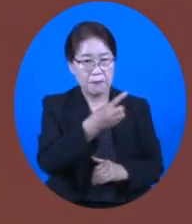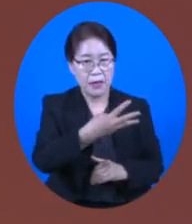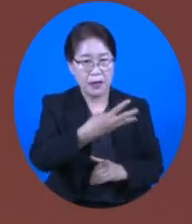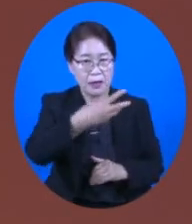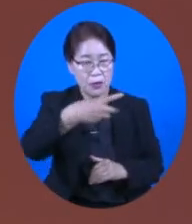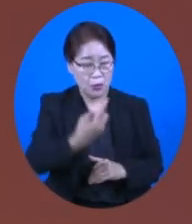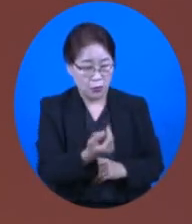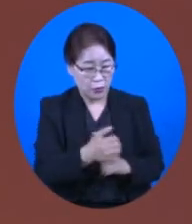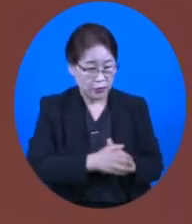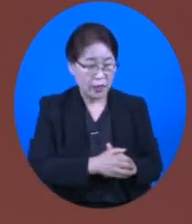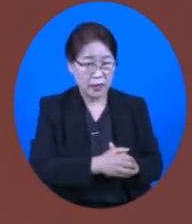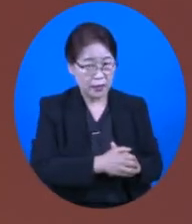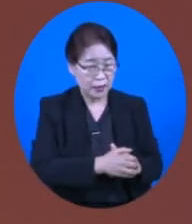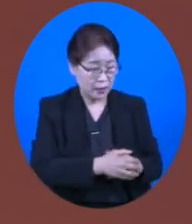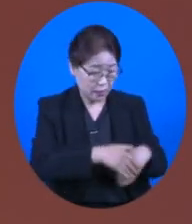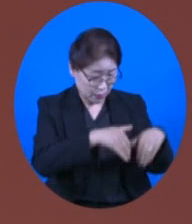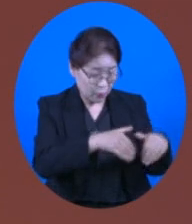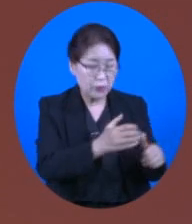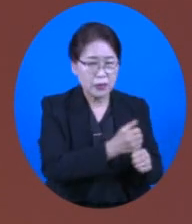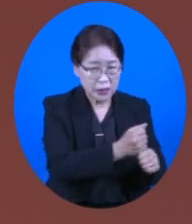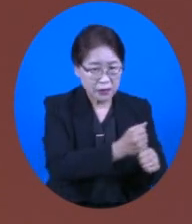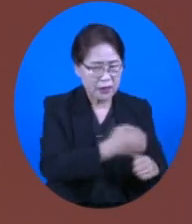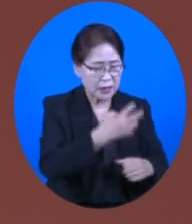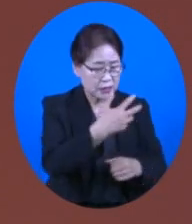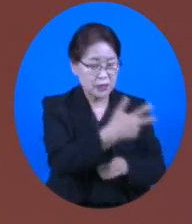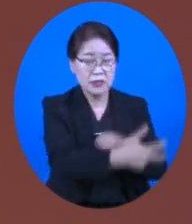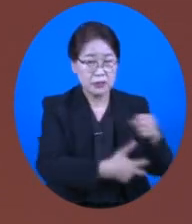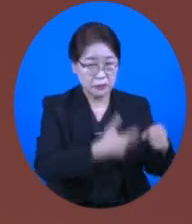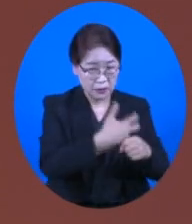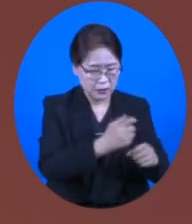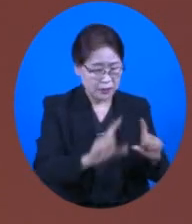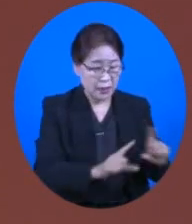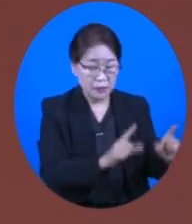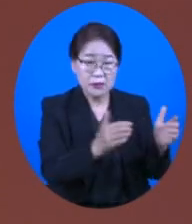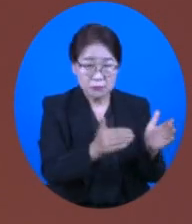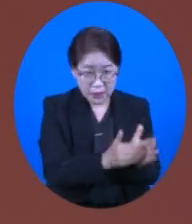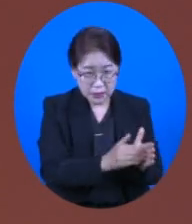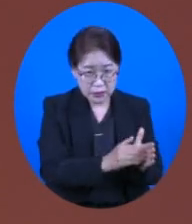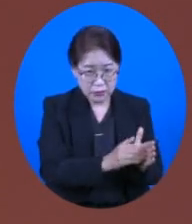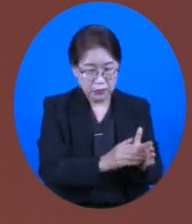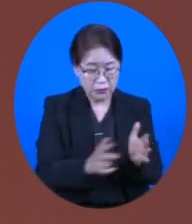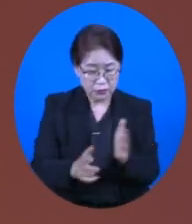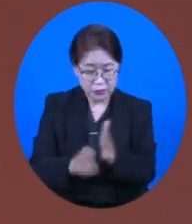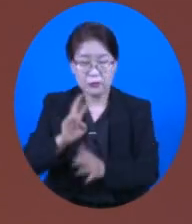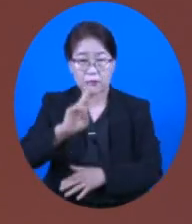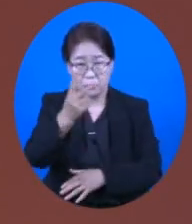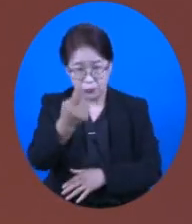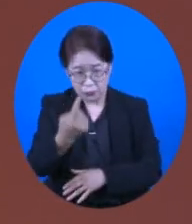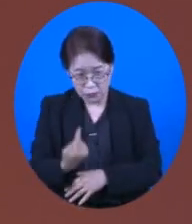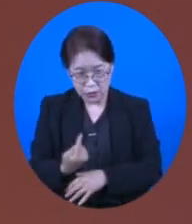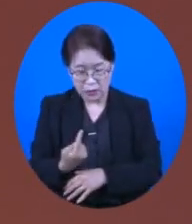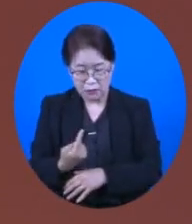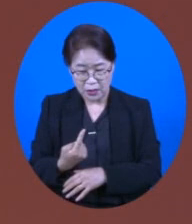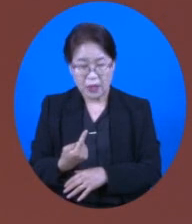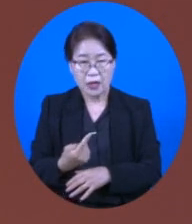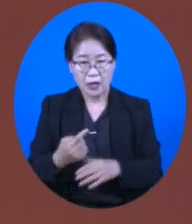70년을 마치고 예루살렘으로 돌아와서 성전을 재건하는 일을 할